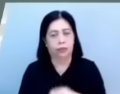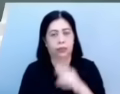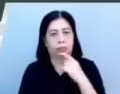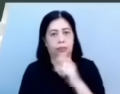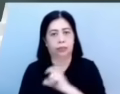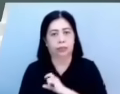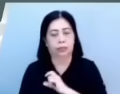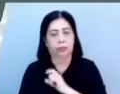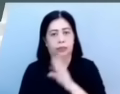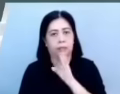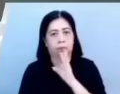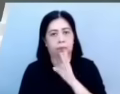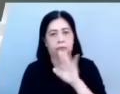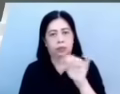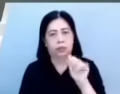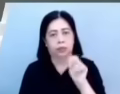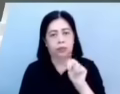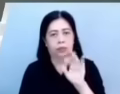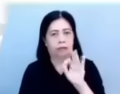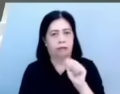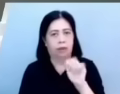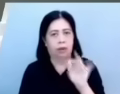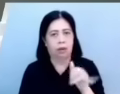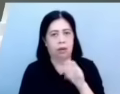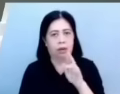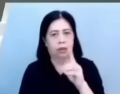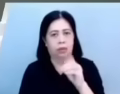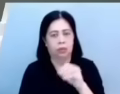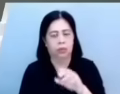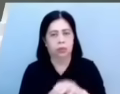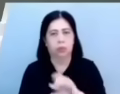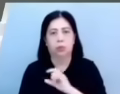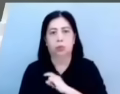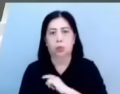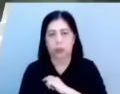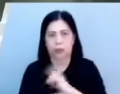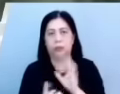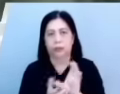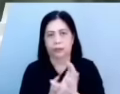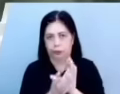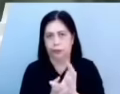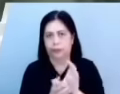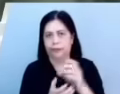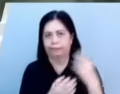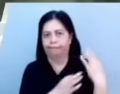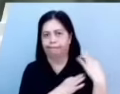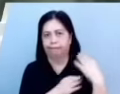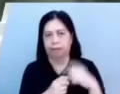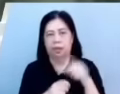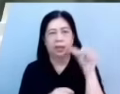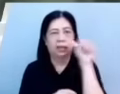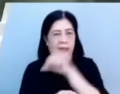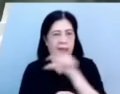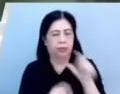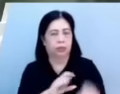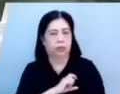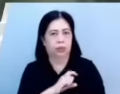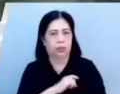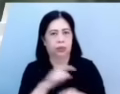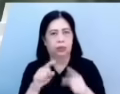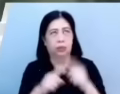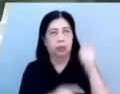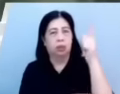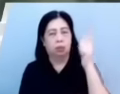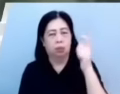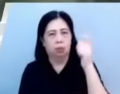Gene Fajardo sa panayam ng unang hirit, Pulis Zamboanga ang isa sa mga sangkot. Nakainom daw ang pulis nang magpaputok siya ng baril sa